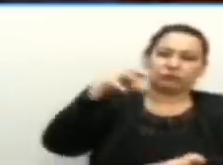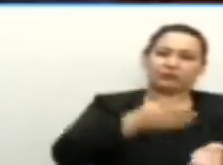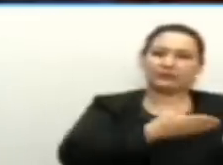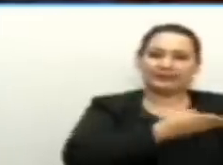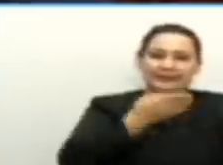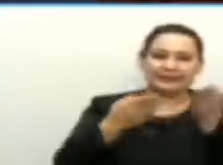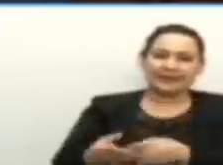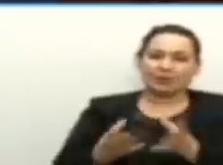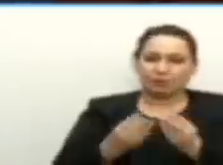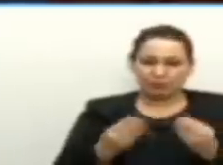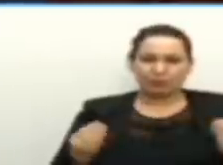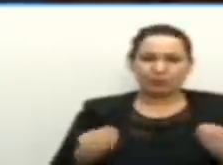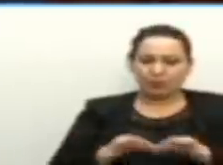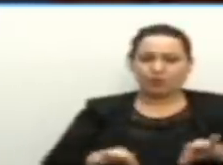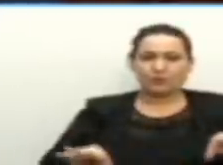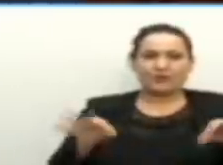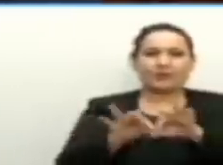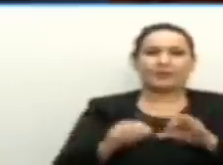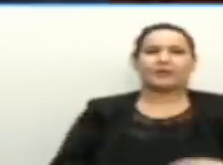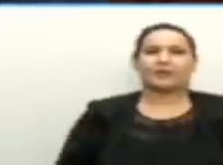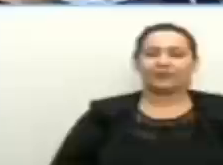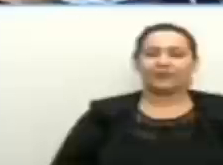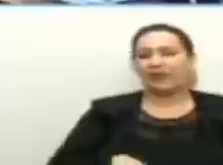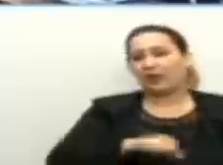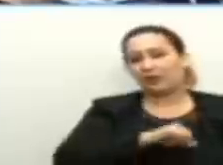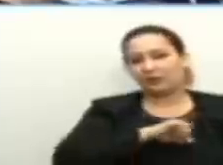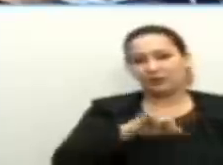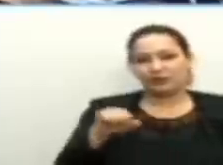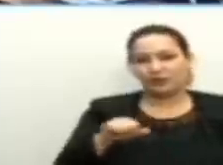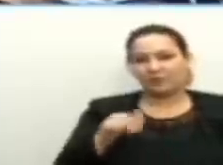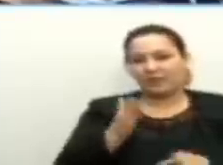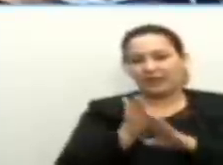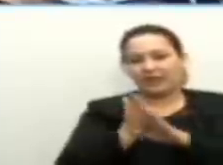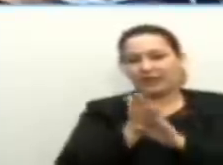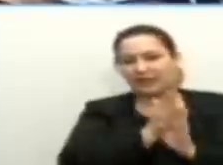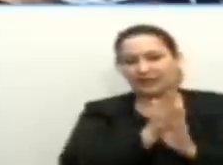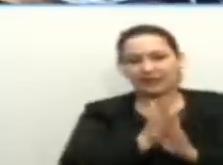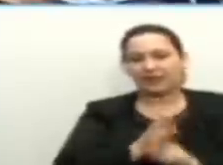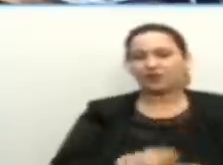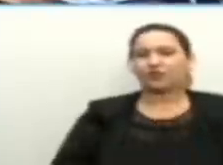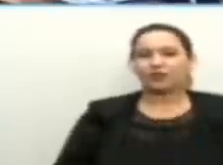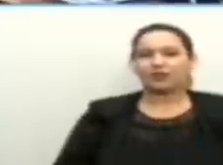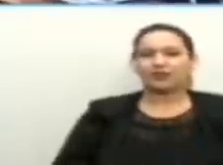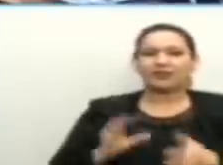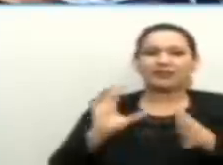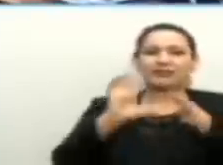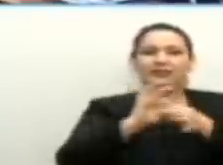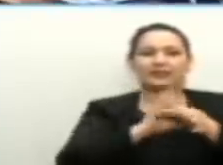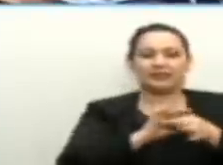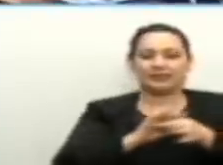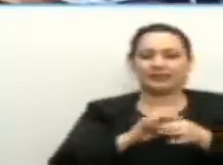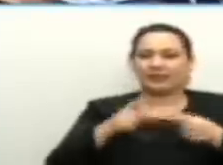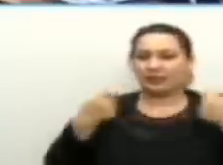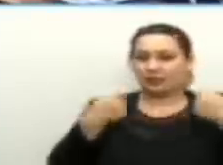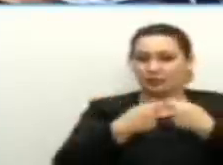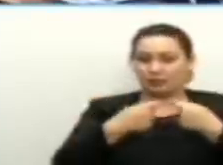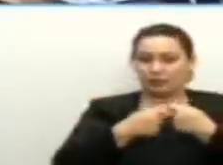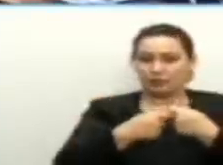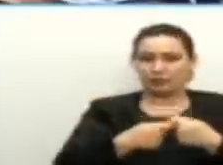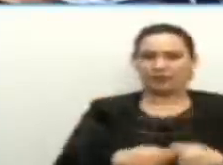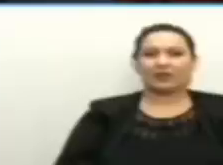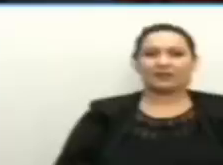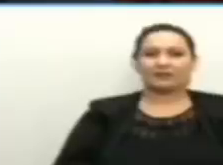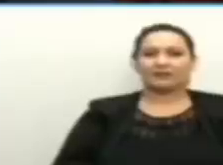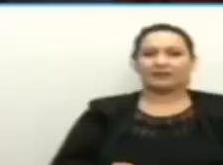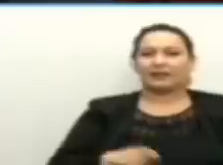لعدة دول. ولا يخفى على أحد ارتباط أسعار بعض المواد الغذائية المستوردة كالبقول